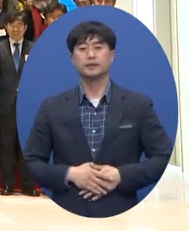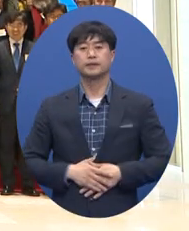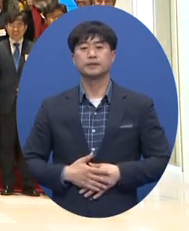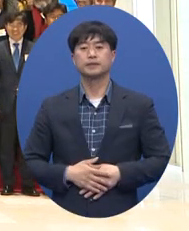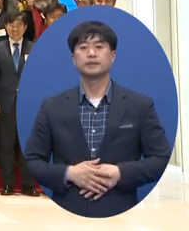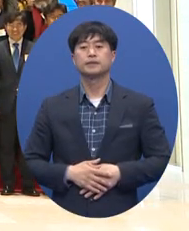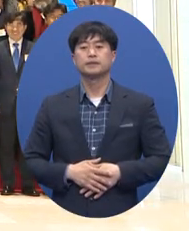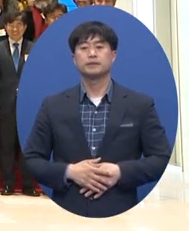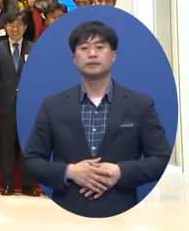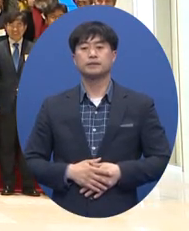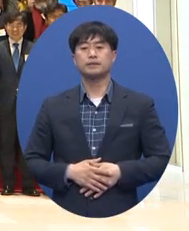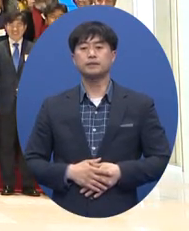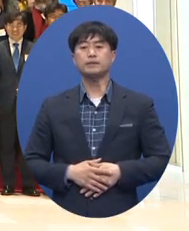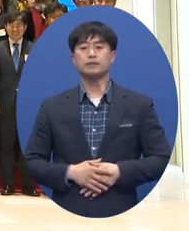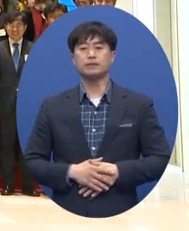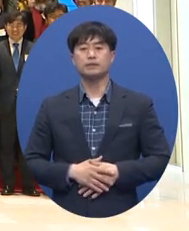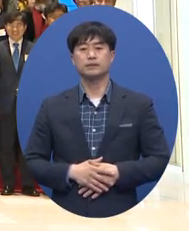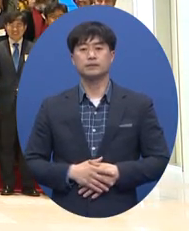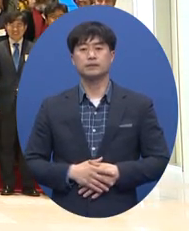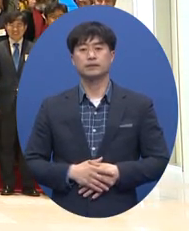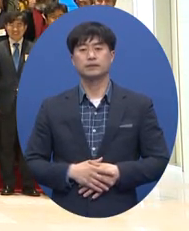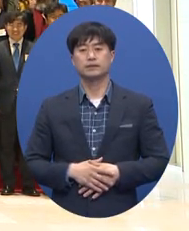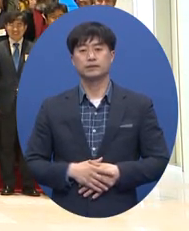감기 gtv 최저 입니다